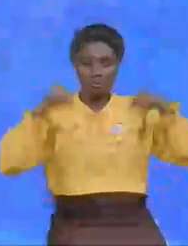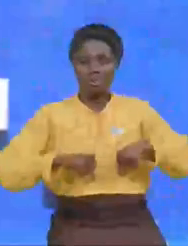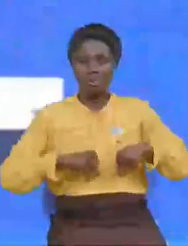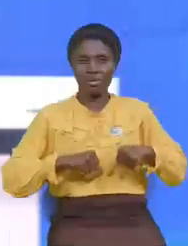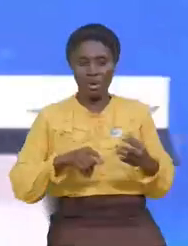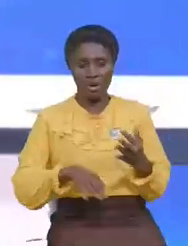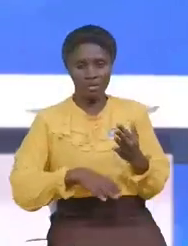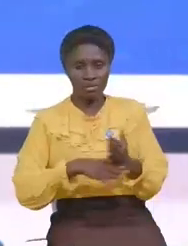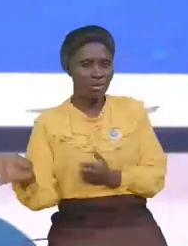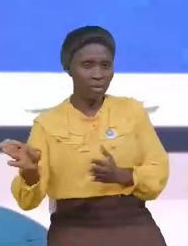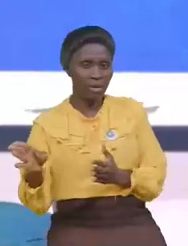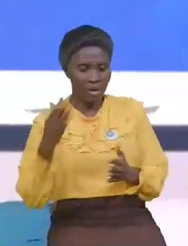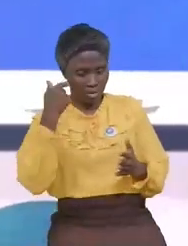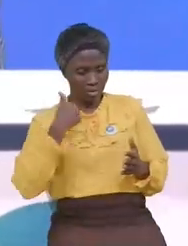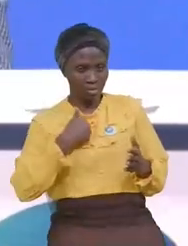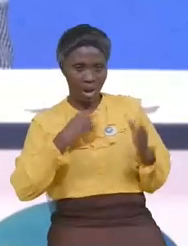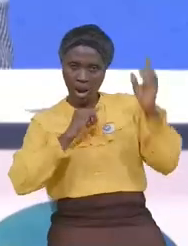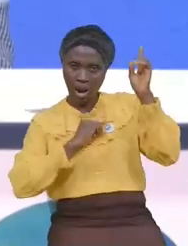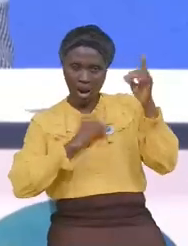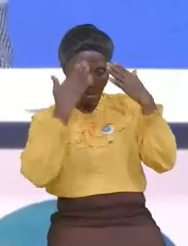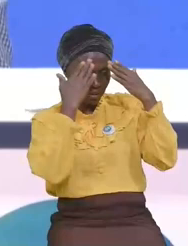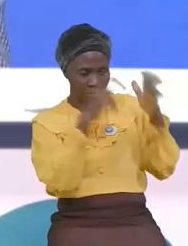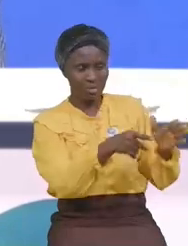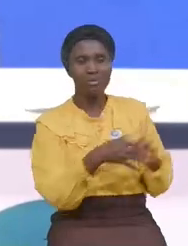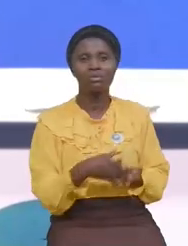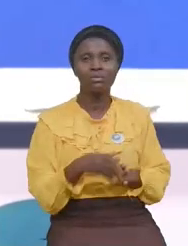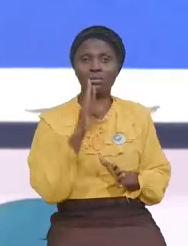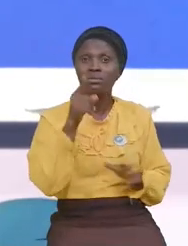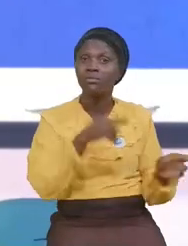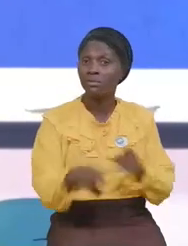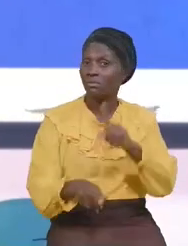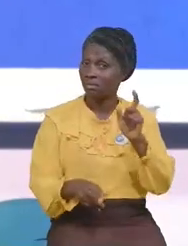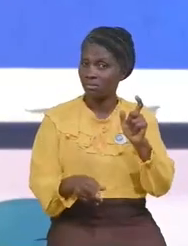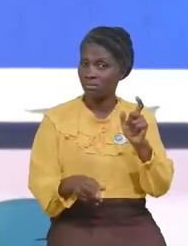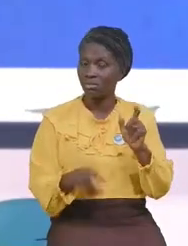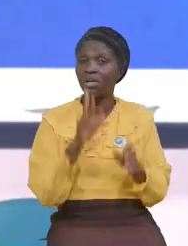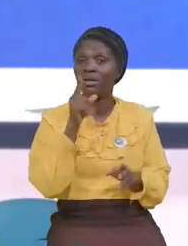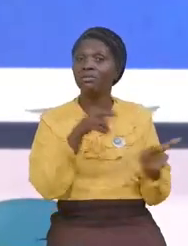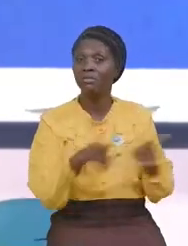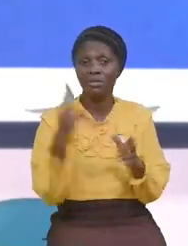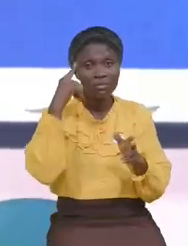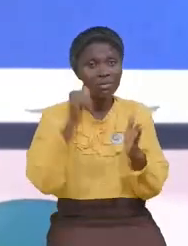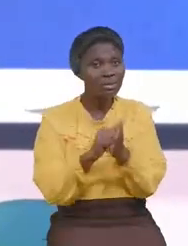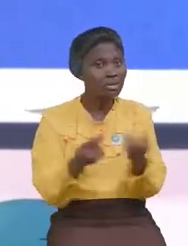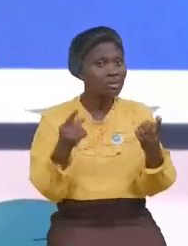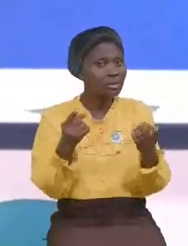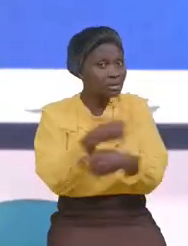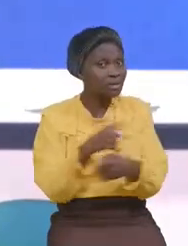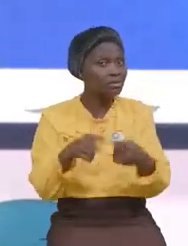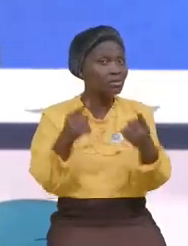son jugement, que éloigne-toi, je ne te connais pas. Es-tu prêt? Es-tu prêt pour le jour à venir